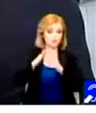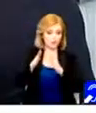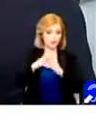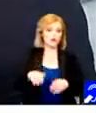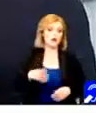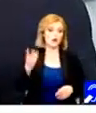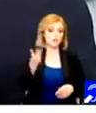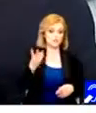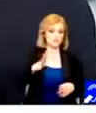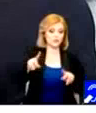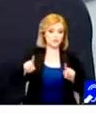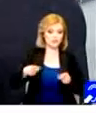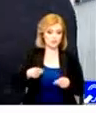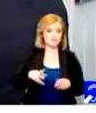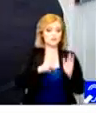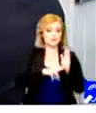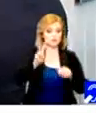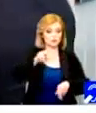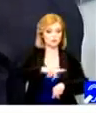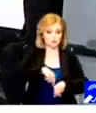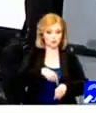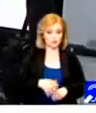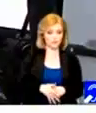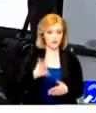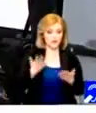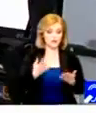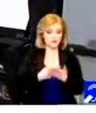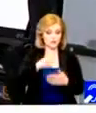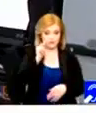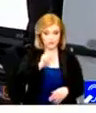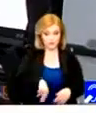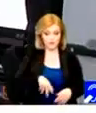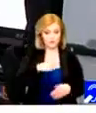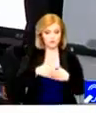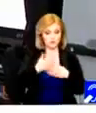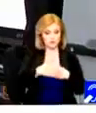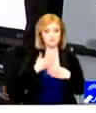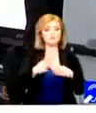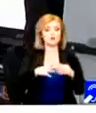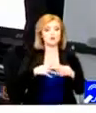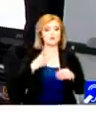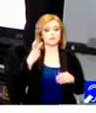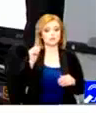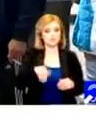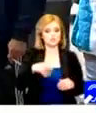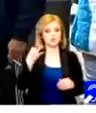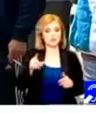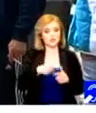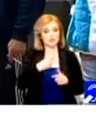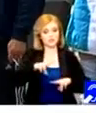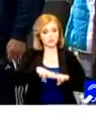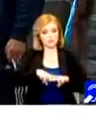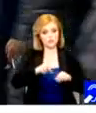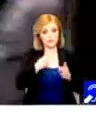lor, cei trei au fost reținuți pentru 72 de ore. Dacă vor fi găsiți vinovați, ei riscă amenzi de peste 200.000 de lei sau închisoare